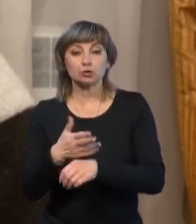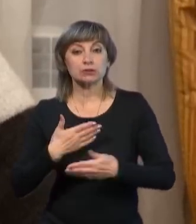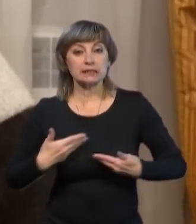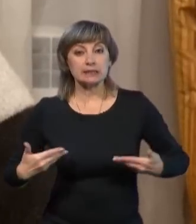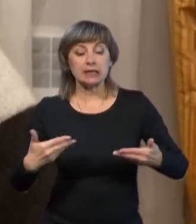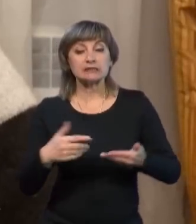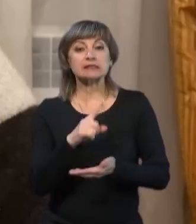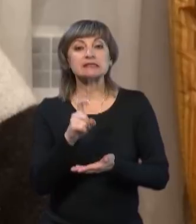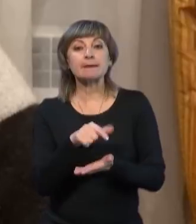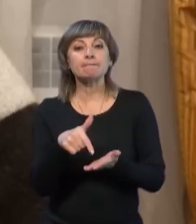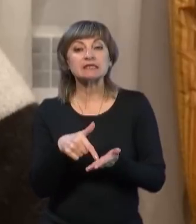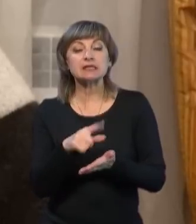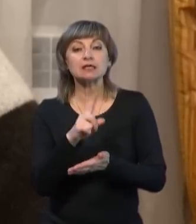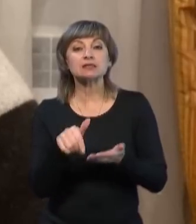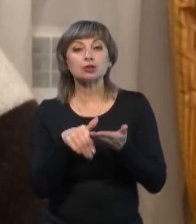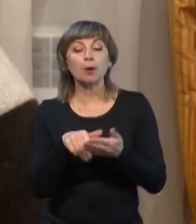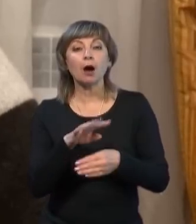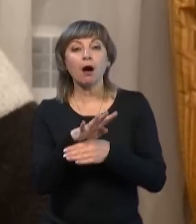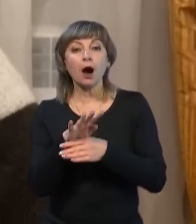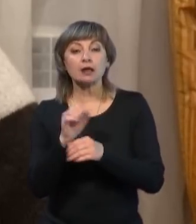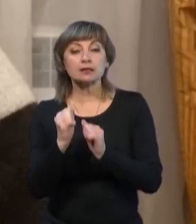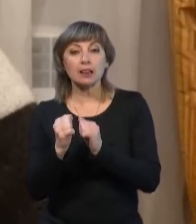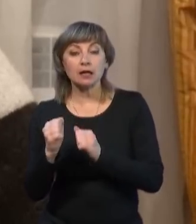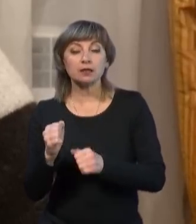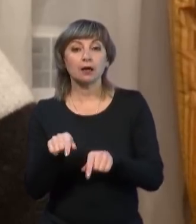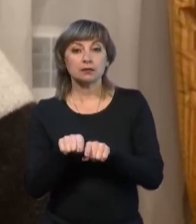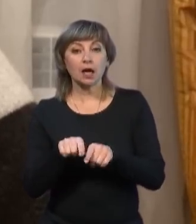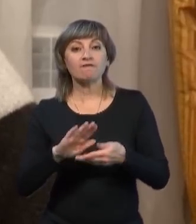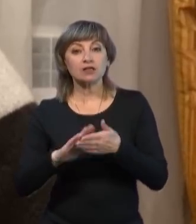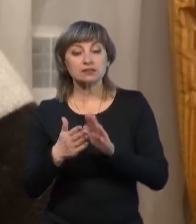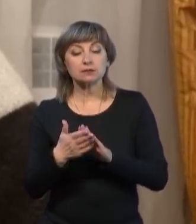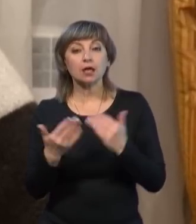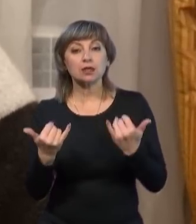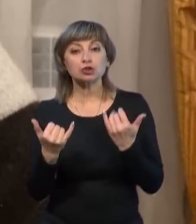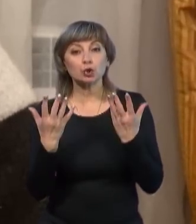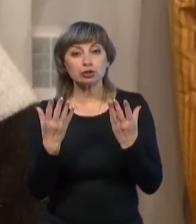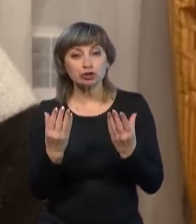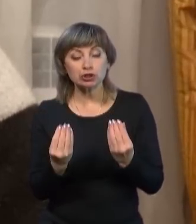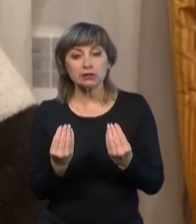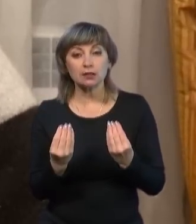з міста за допомогою артилерії. От такова ситуація на сьогоднішній день.